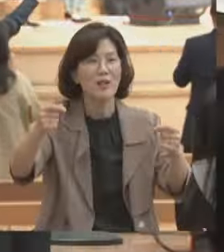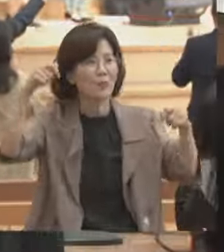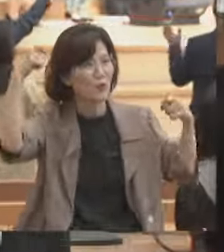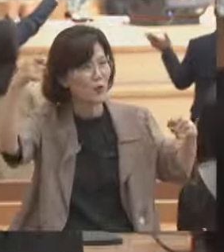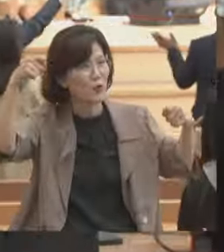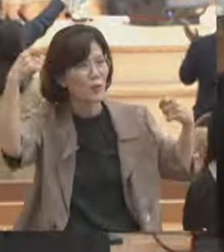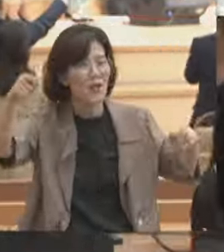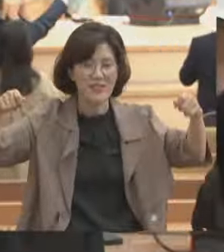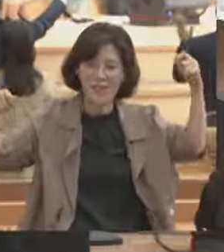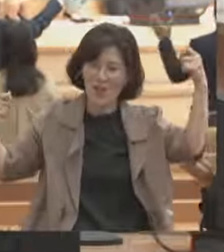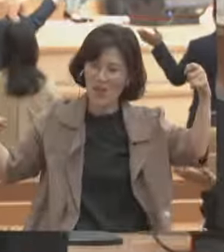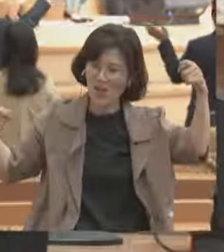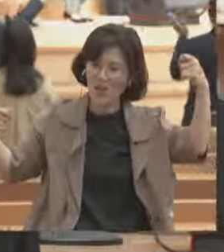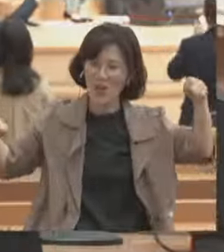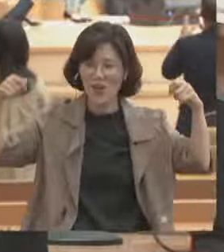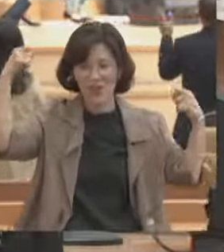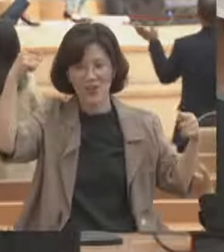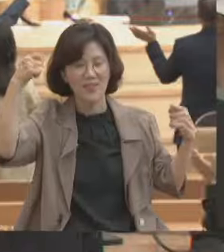다윗처럼 춤을 추면서